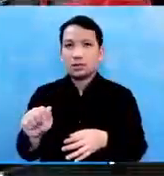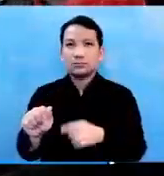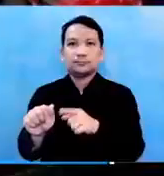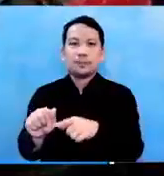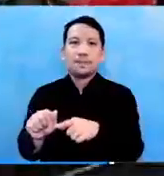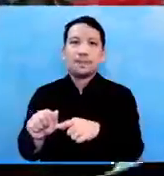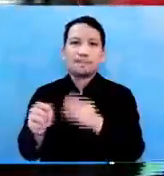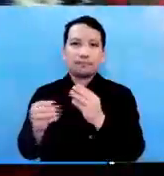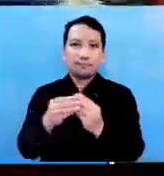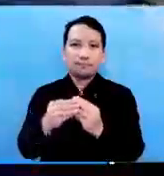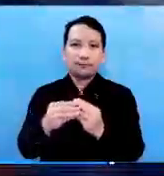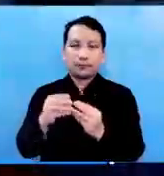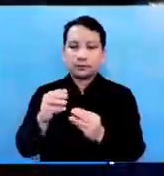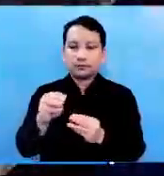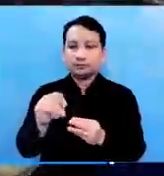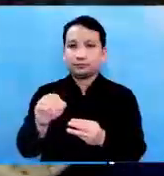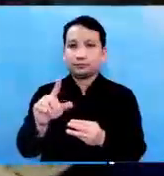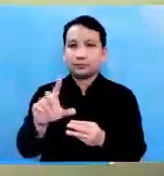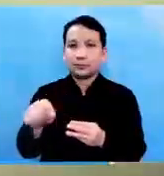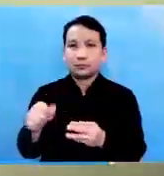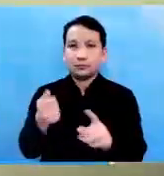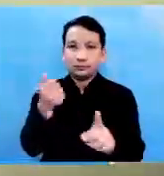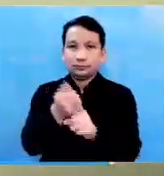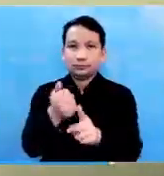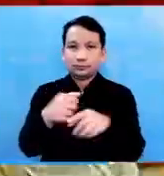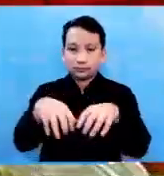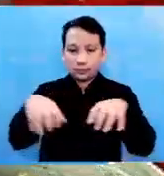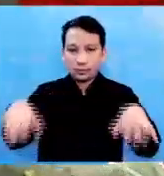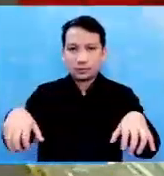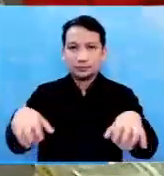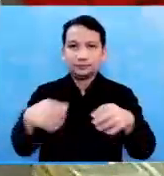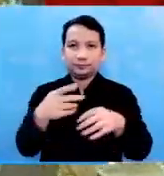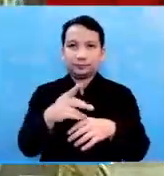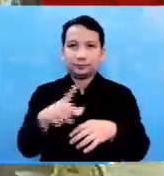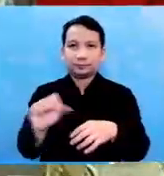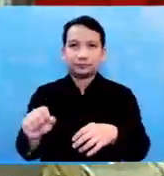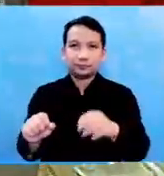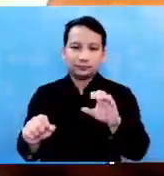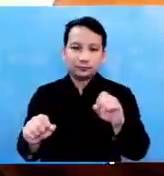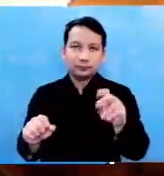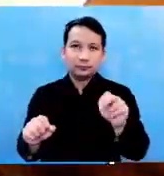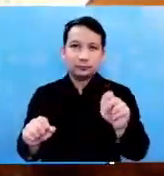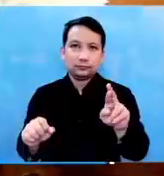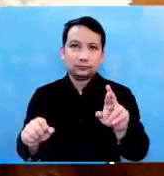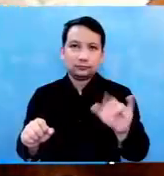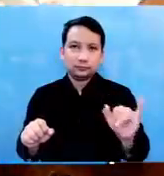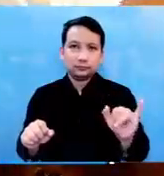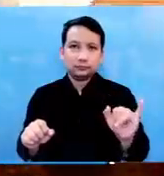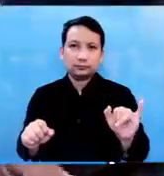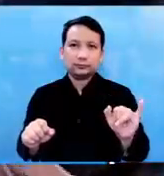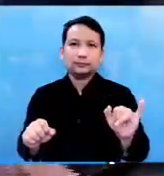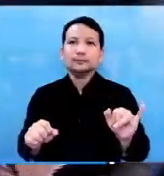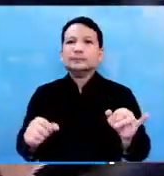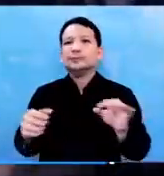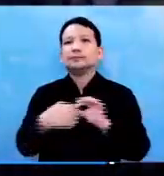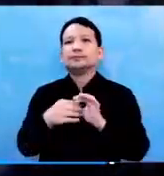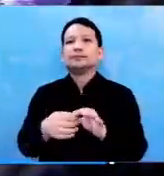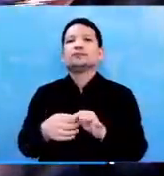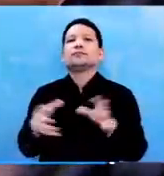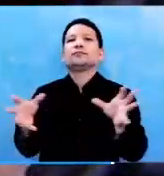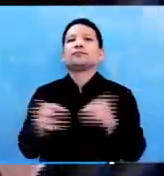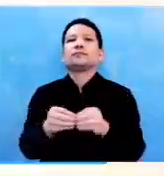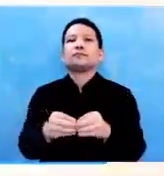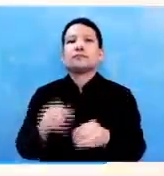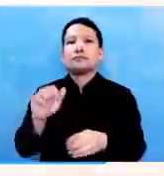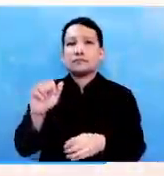City. Magkasunod na sinalaki ang dalawang bahay na nasa Canlaon Street at Country Club Drive. Sa pagtataya ng mga otoridad, nasa